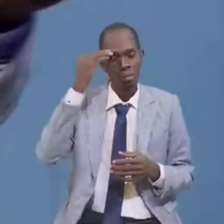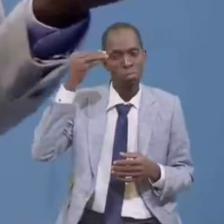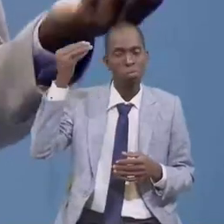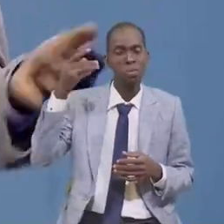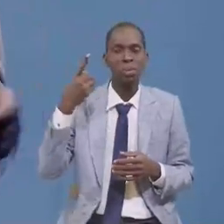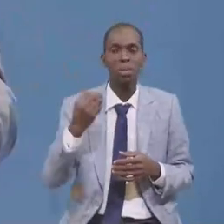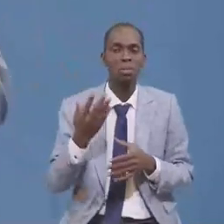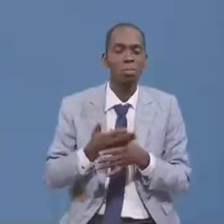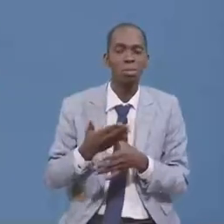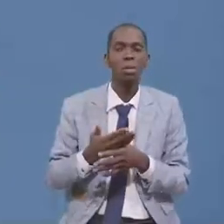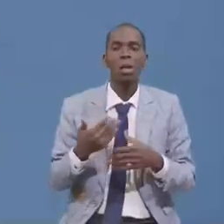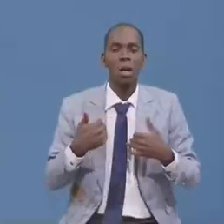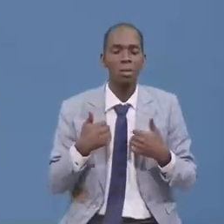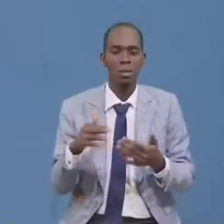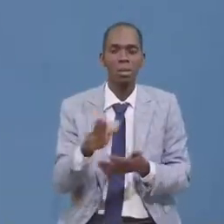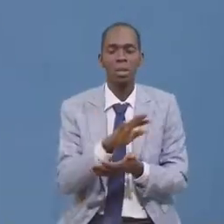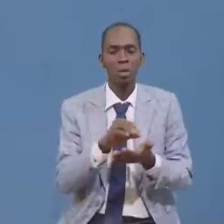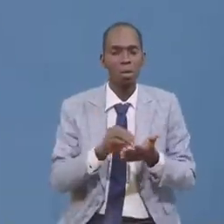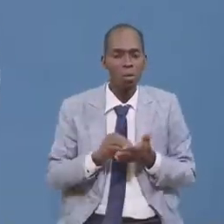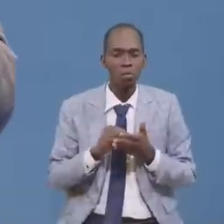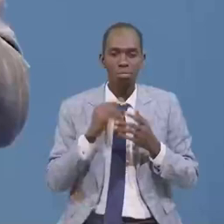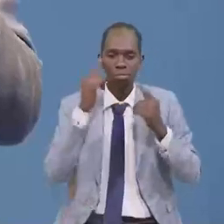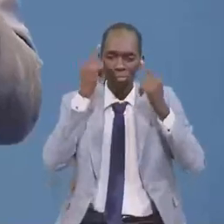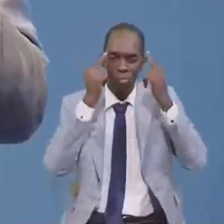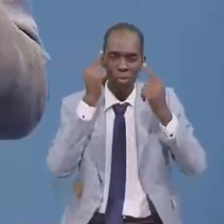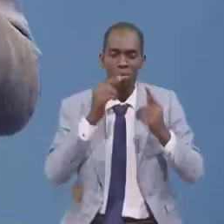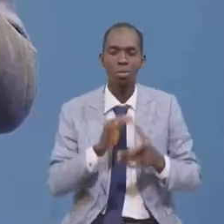Les philosophes et les psychologues ont leurs pensées.